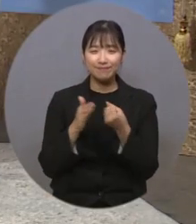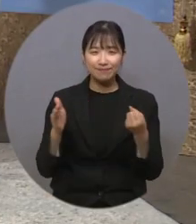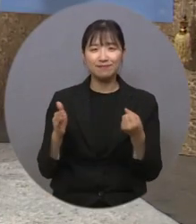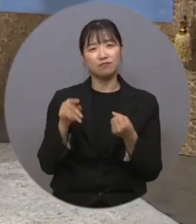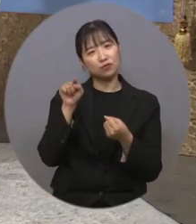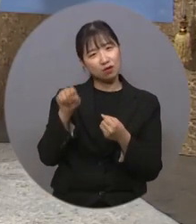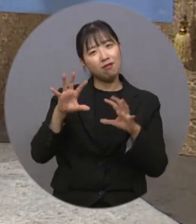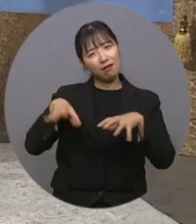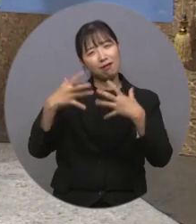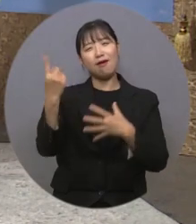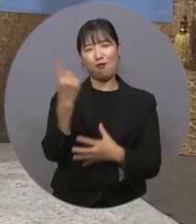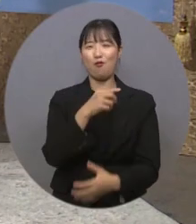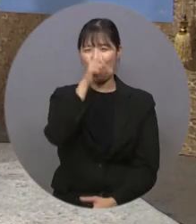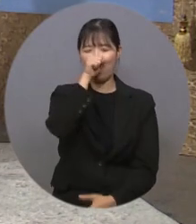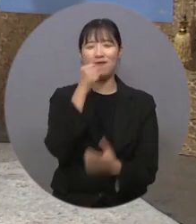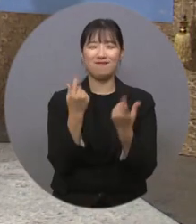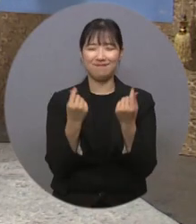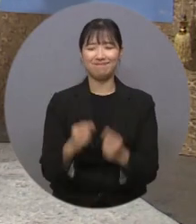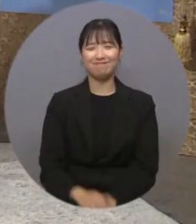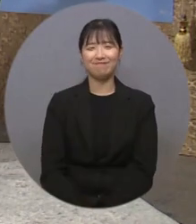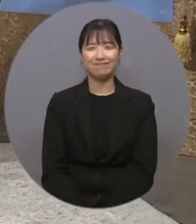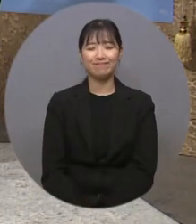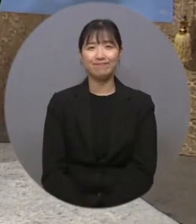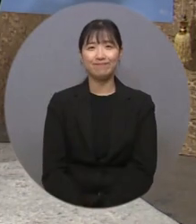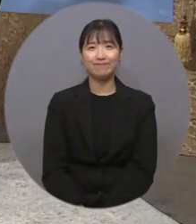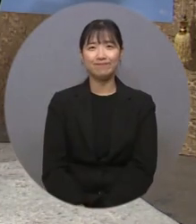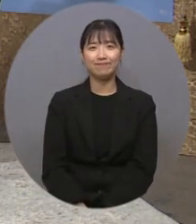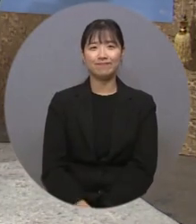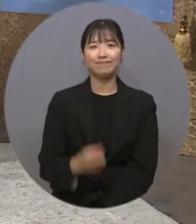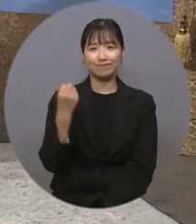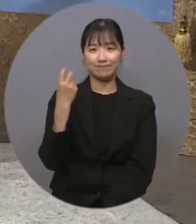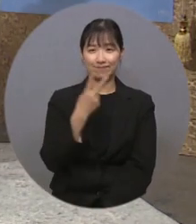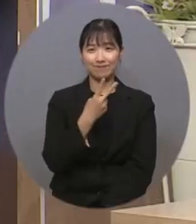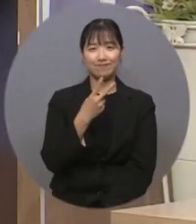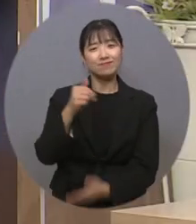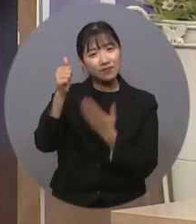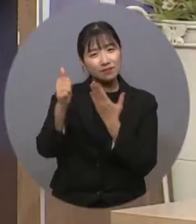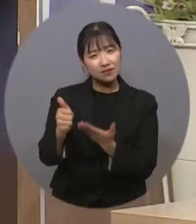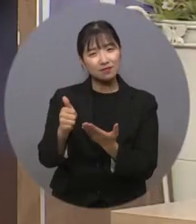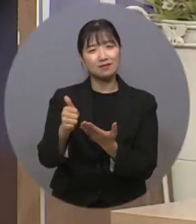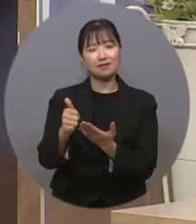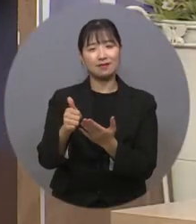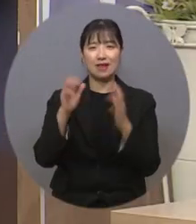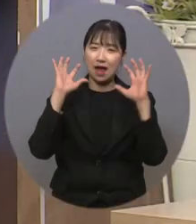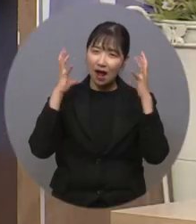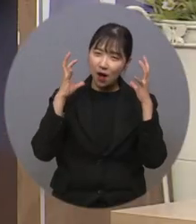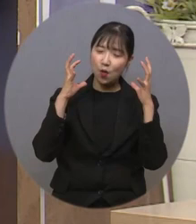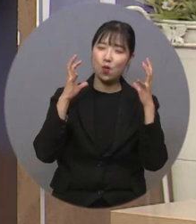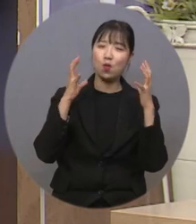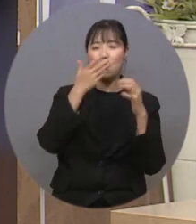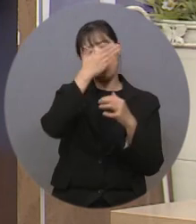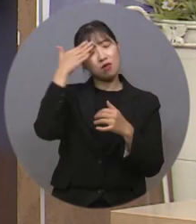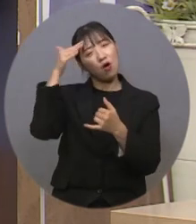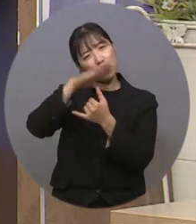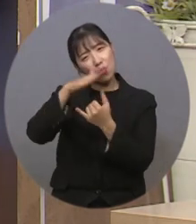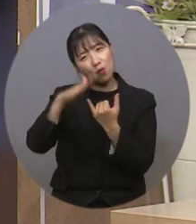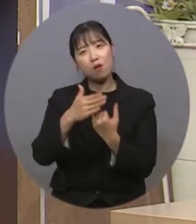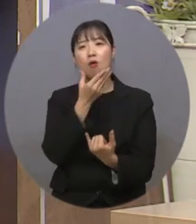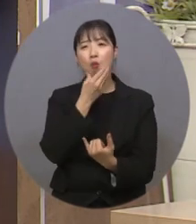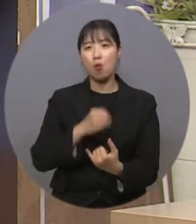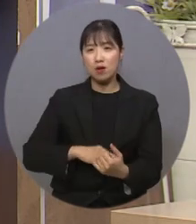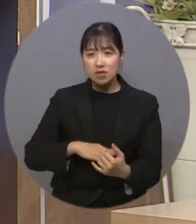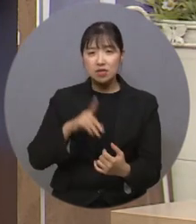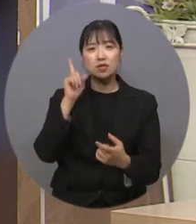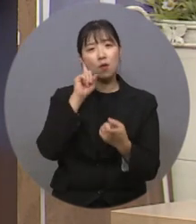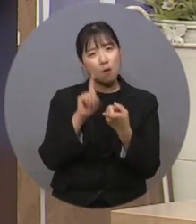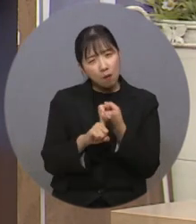정말 그런 세상이 왔으면 좋겠네요. 네. 네. 예, 그리고 이제 의원님께서 또 아동이라든지 청소년 복지에도